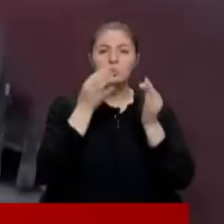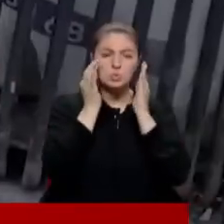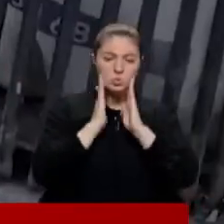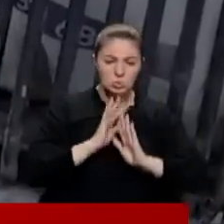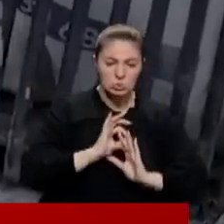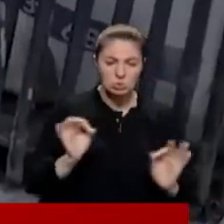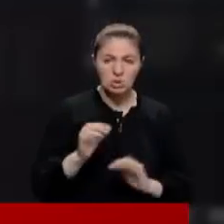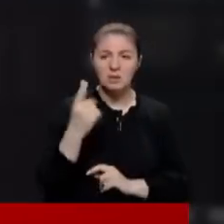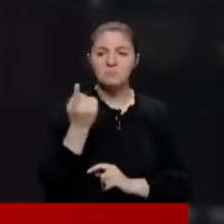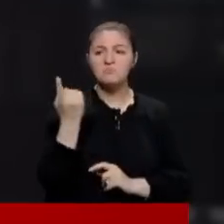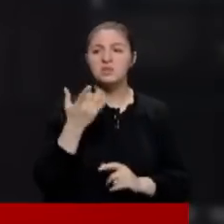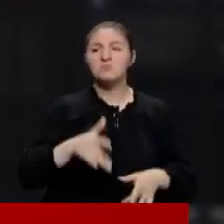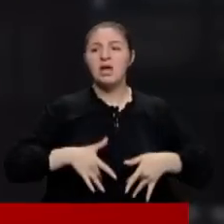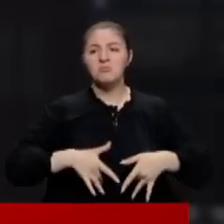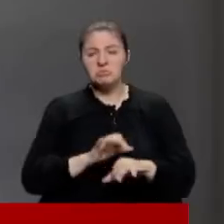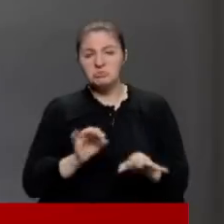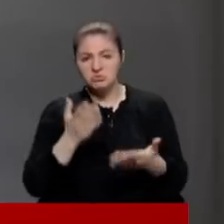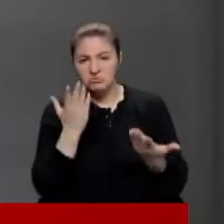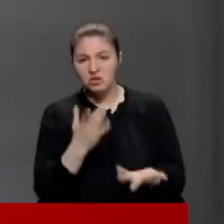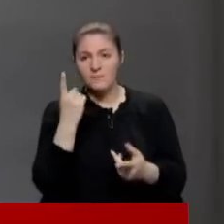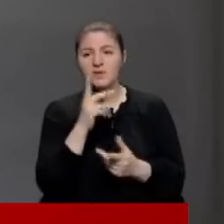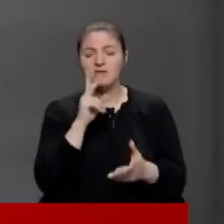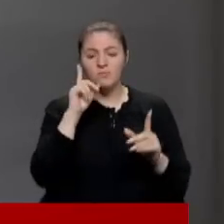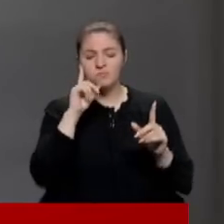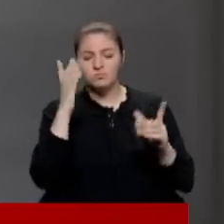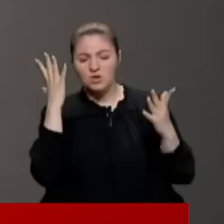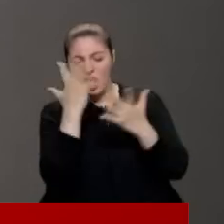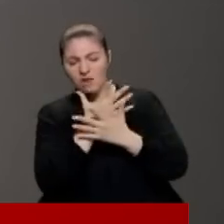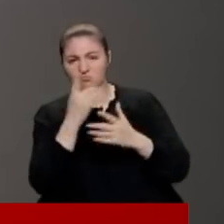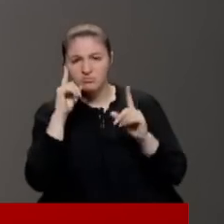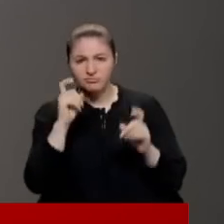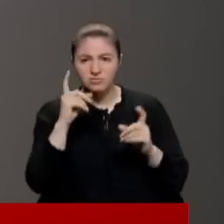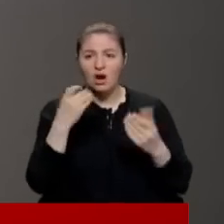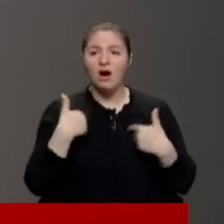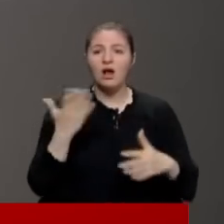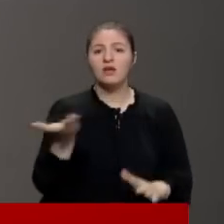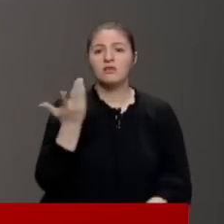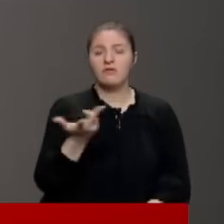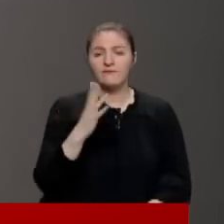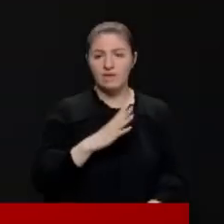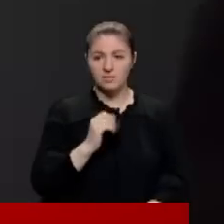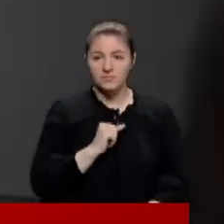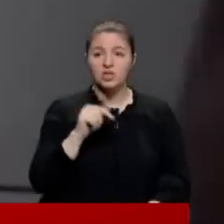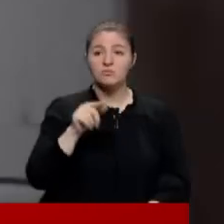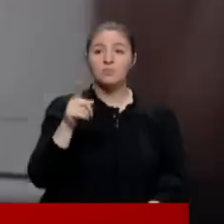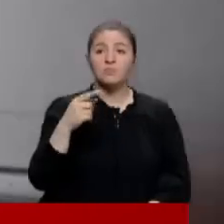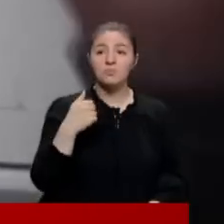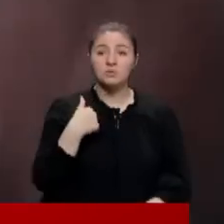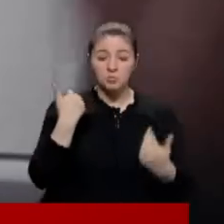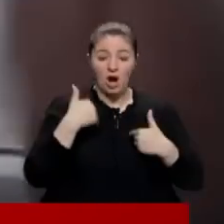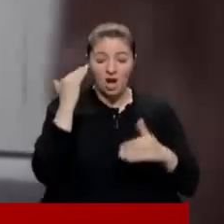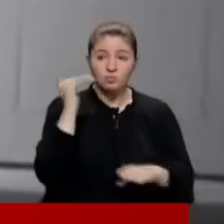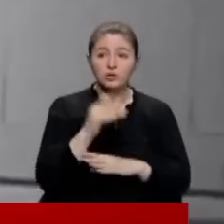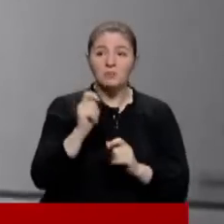şükürsüzlük, bir tatminsizlik, bir karamsarlık hali aldı başını gidiyor. Şimdi bu durumu düşünürler.